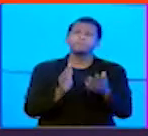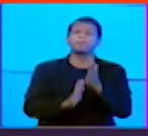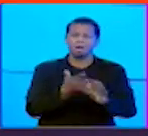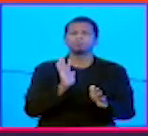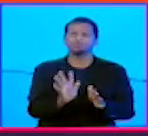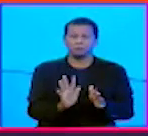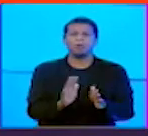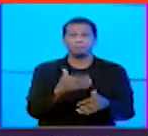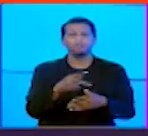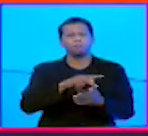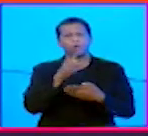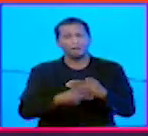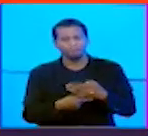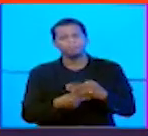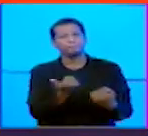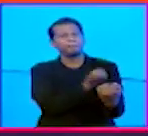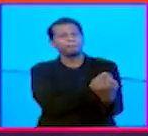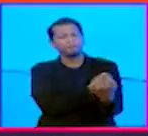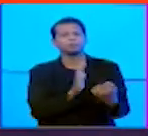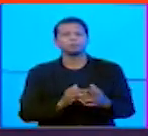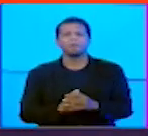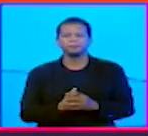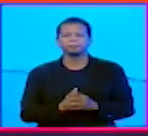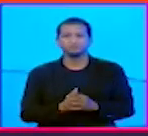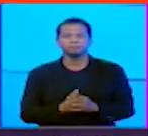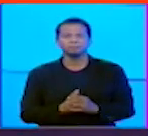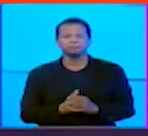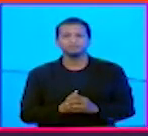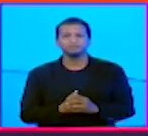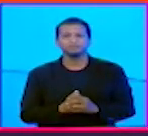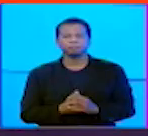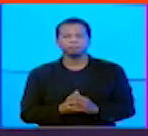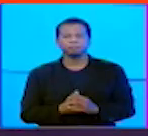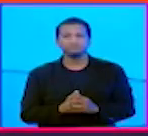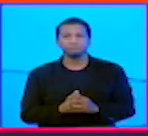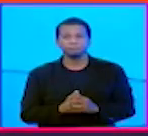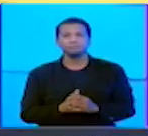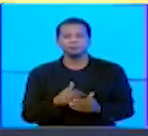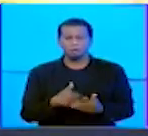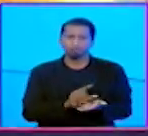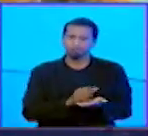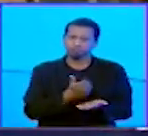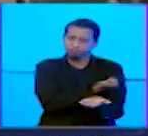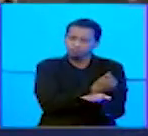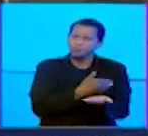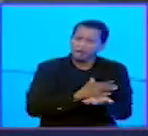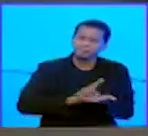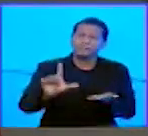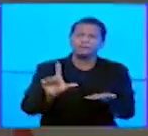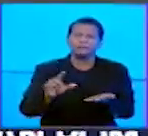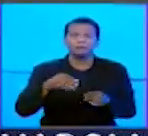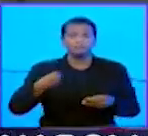program program vaksinasi yang sudah berjalan selama ini dan berjalan dengan baik dilakukan oleh Kementerian Kesehatan salah Hai